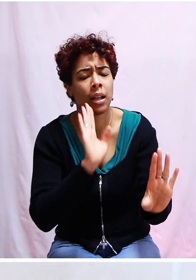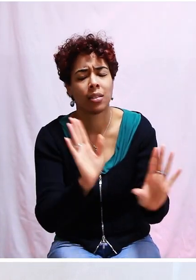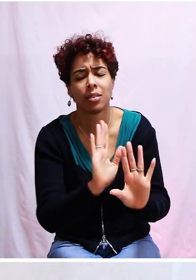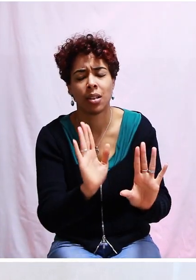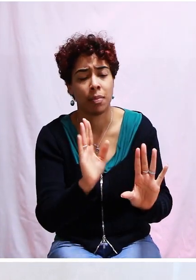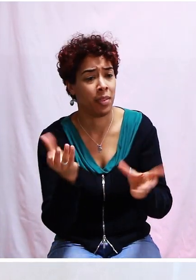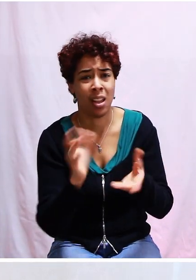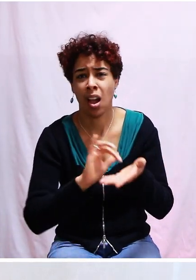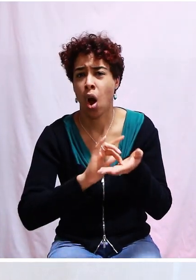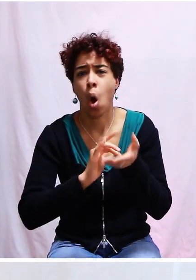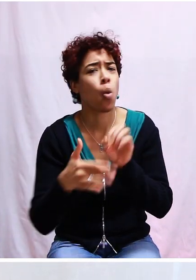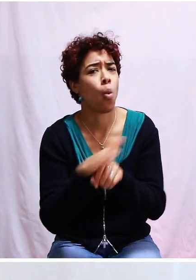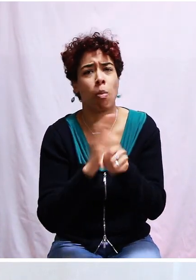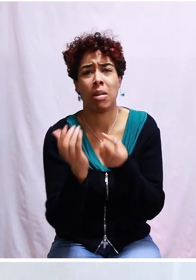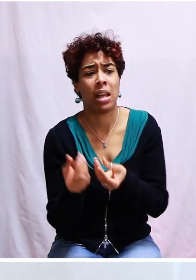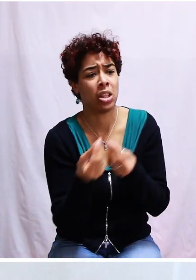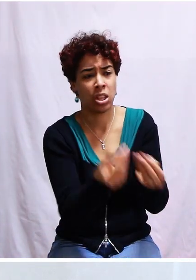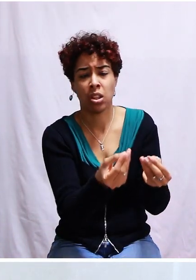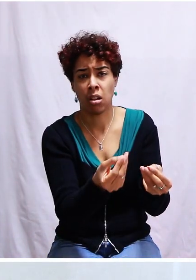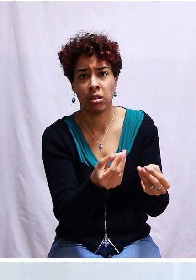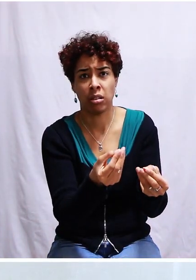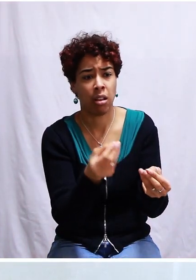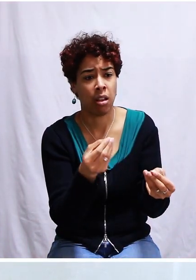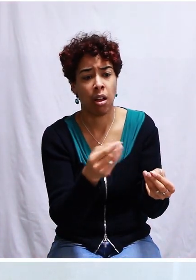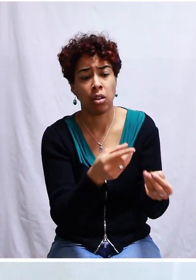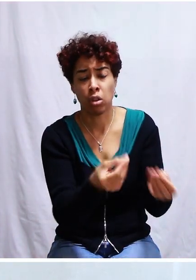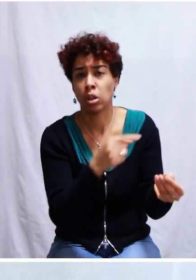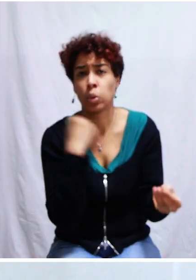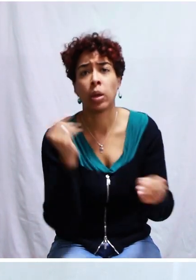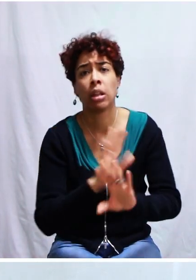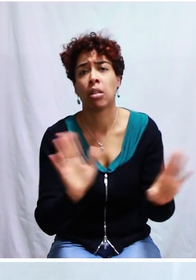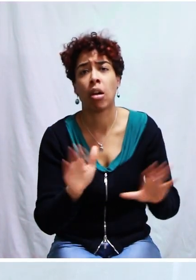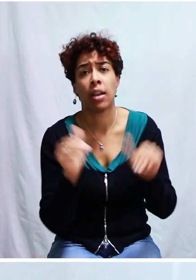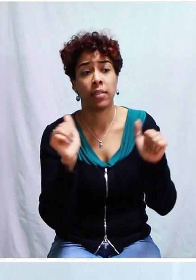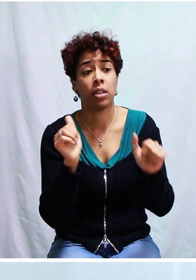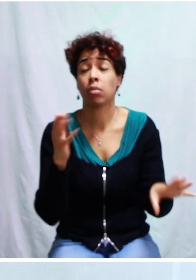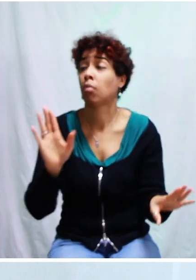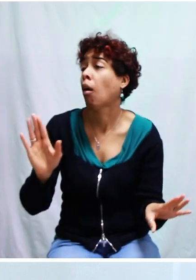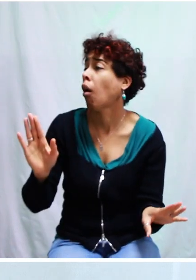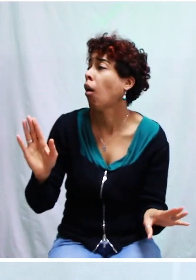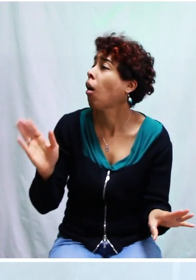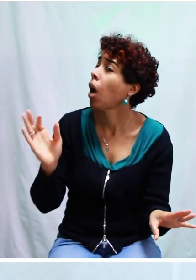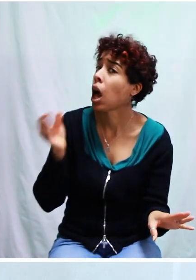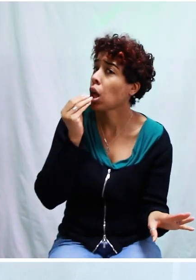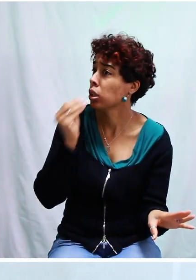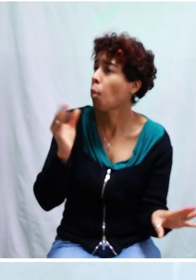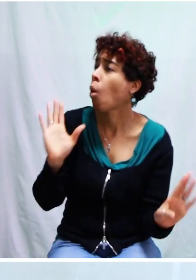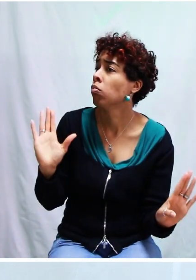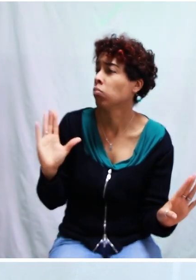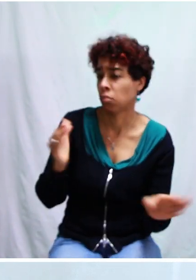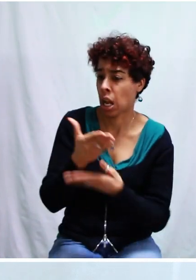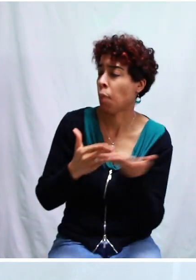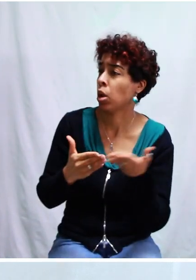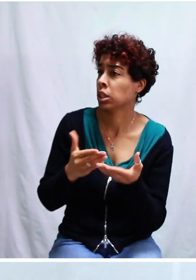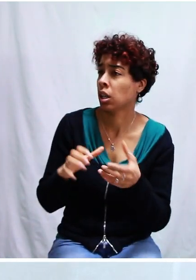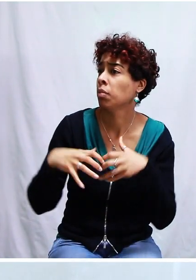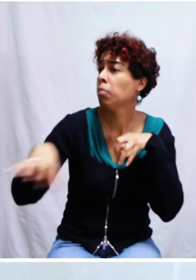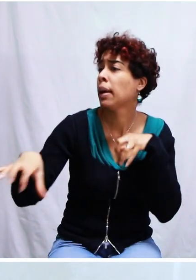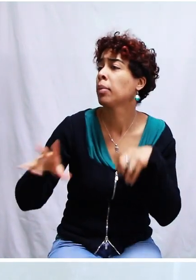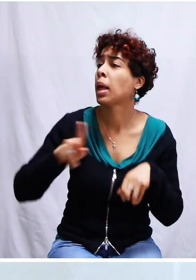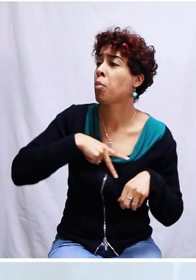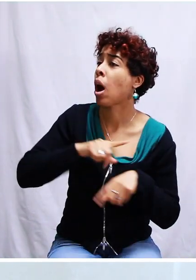Seigneur, donnez-lui l'enfant qui vit, et ne le faites point mourir. » Mais l'autre dit « Il ne sera ni à moi ni à toi,